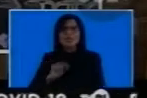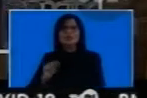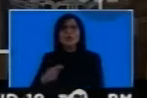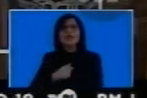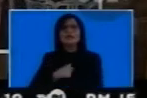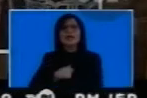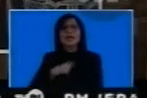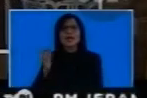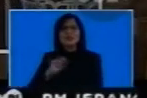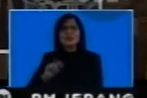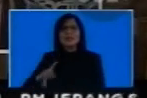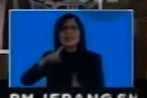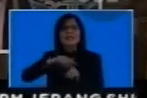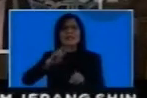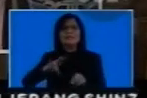saya.